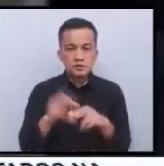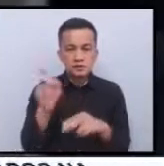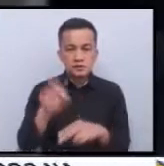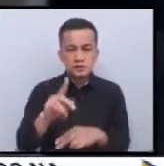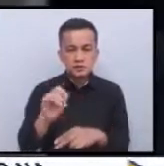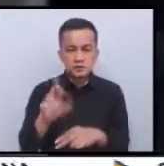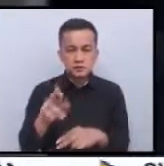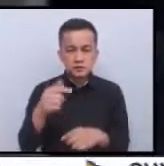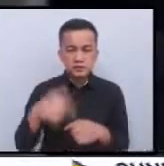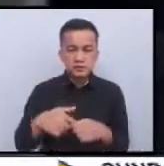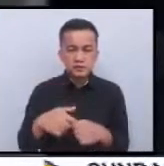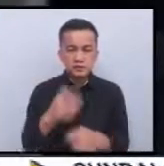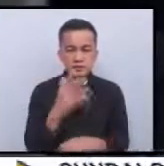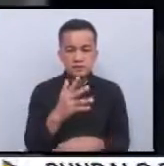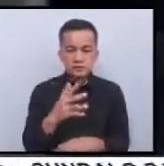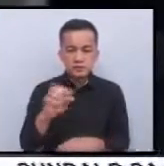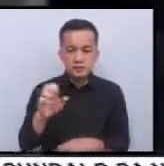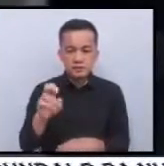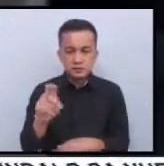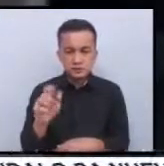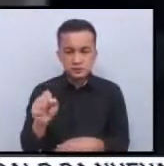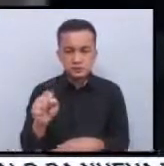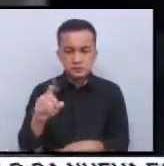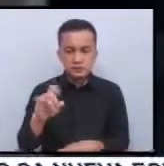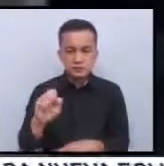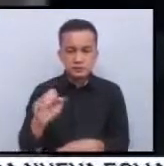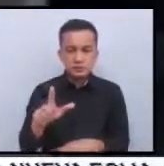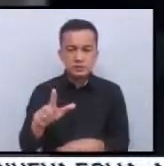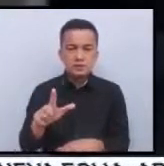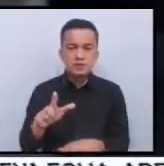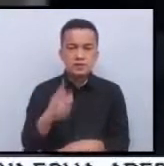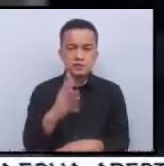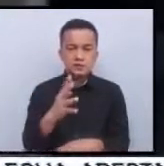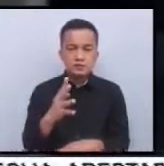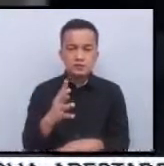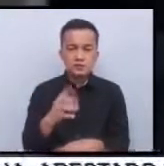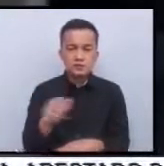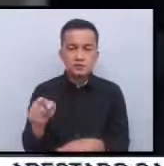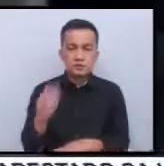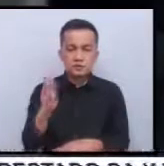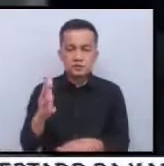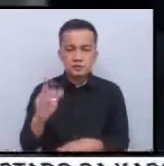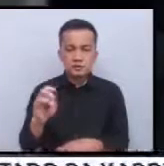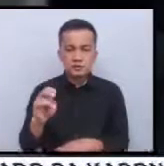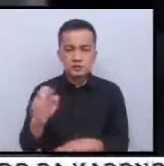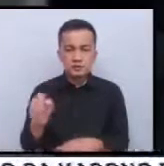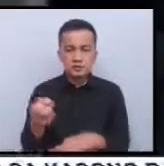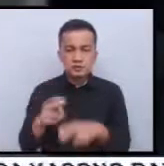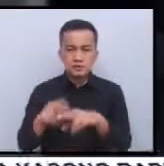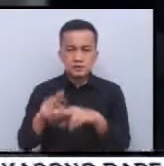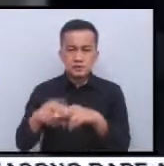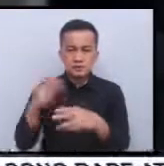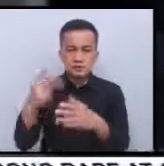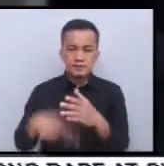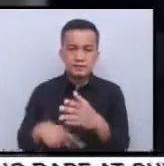centavos hanggang 60 centavos naman sa diesel at 40 centavos hanggang 50 centavos ang taas presyo sa presyo